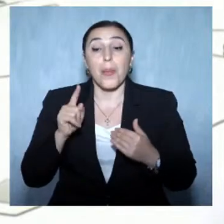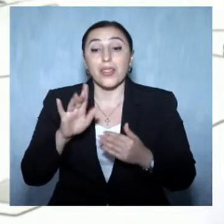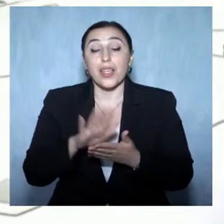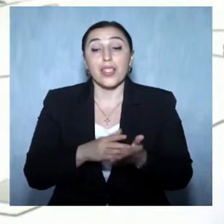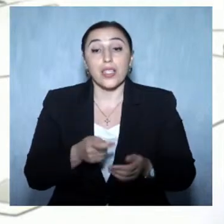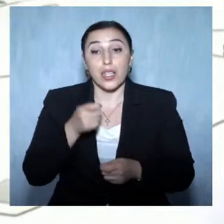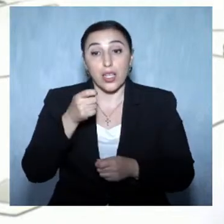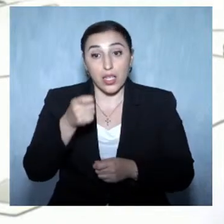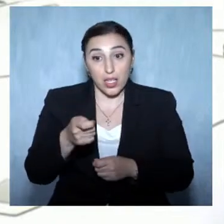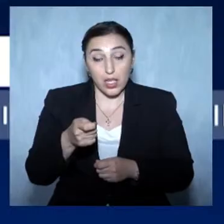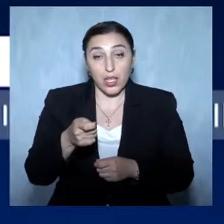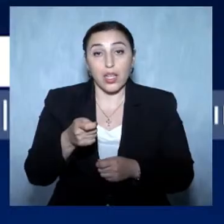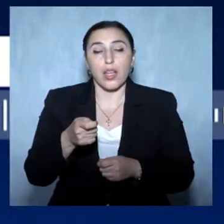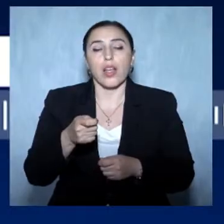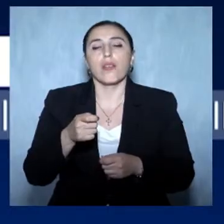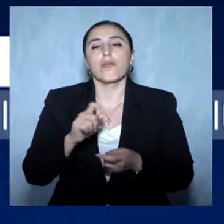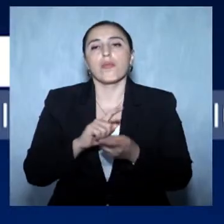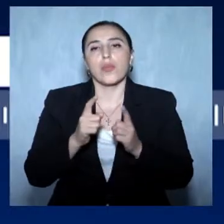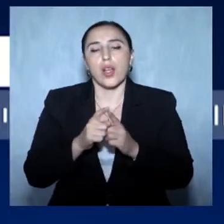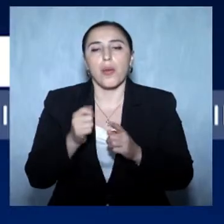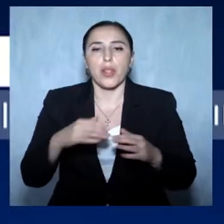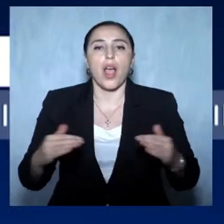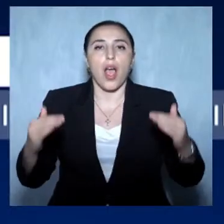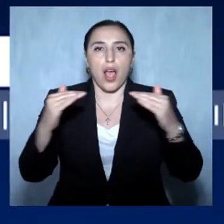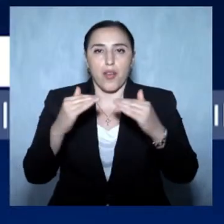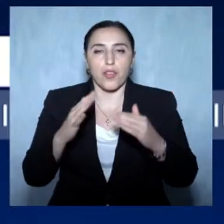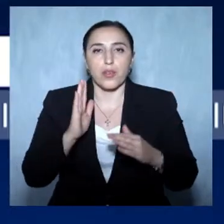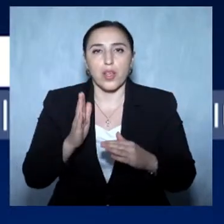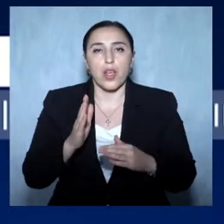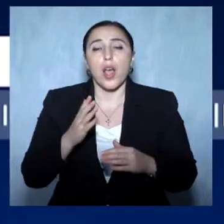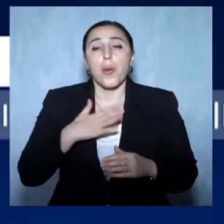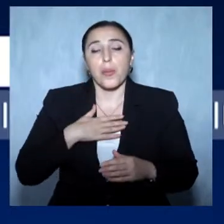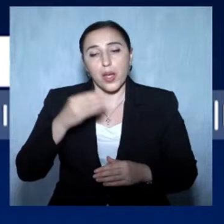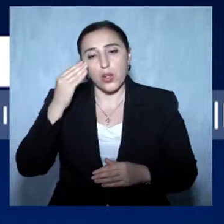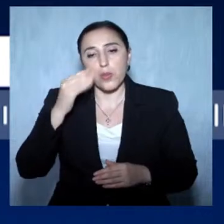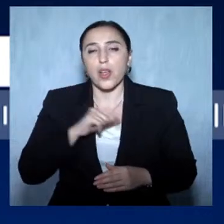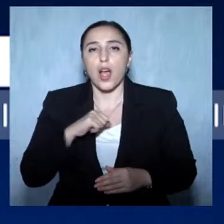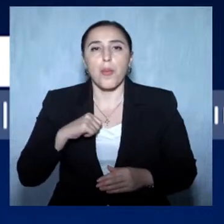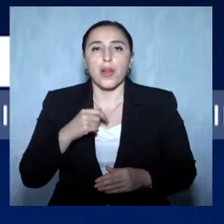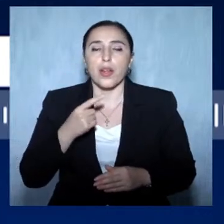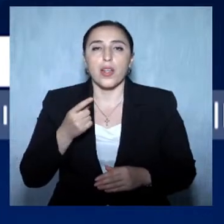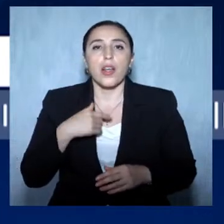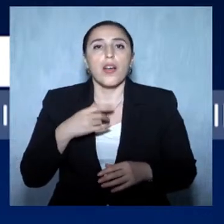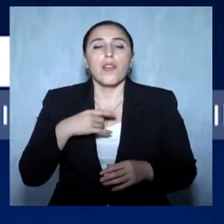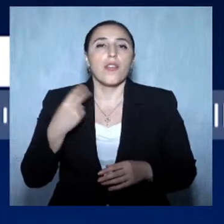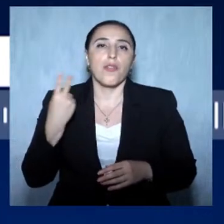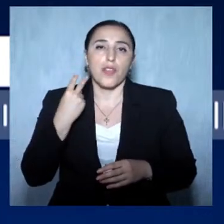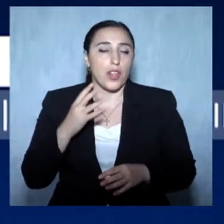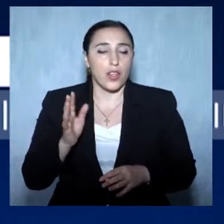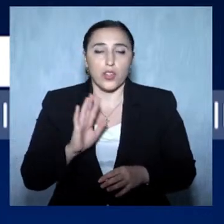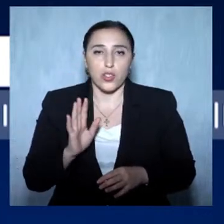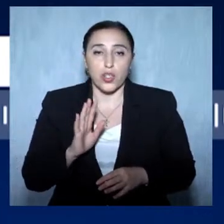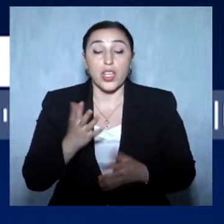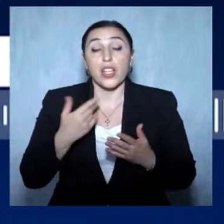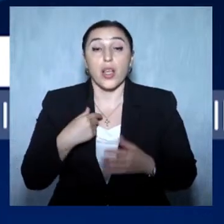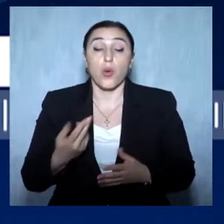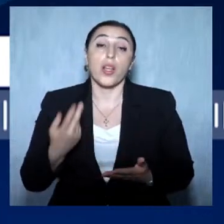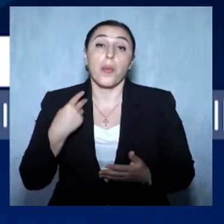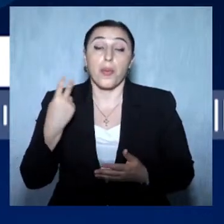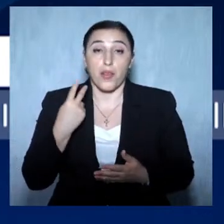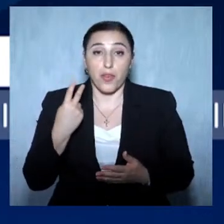հավասարության նշան է դրվում։ Հայմ կարձկով մենք չենք վնացիր, իստ նունիս գետը մենք վնացենք էլ, արդեն